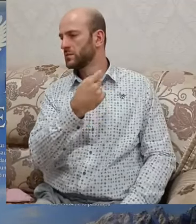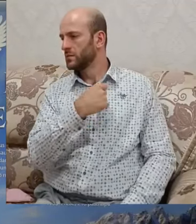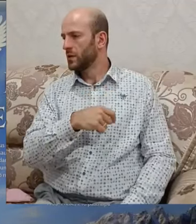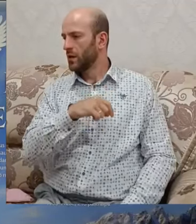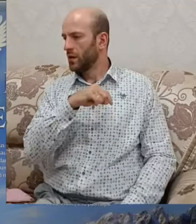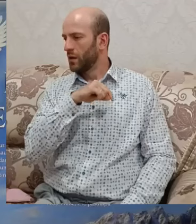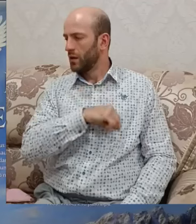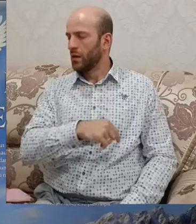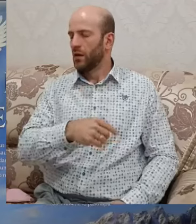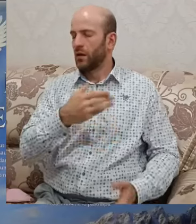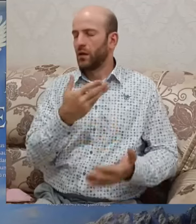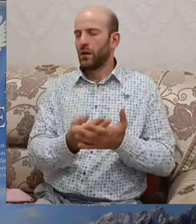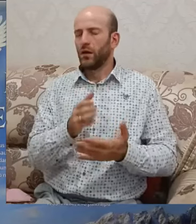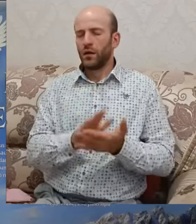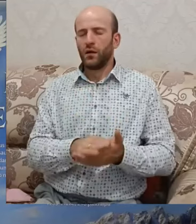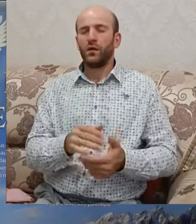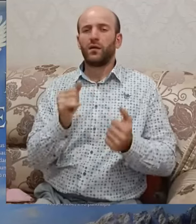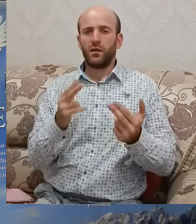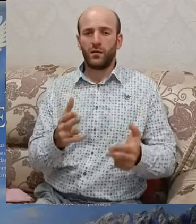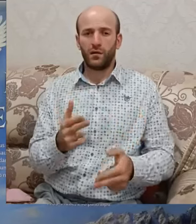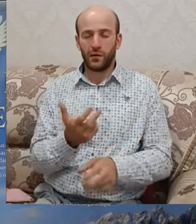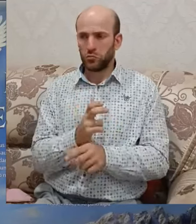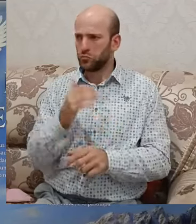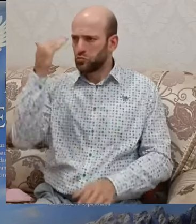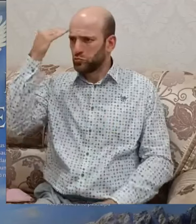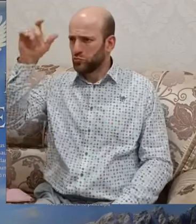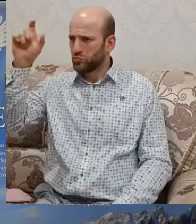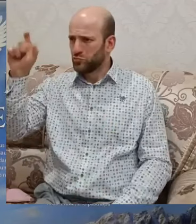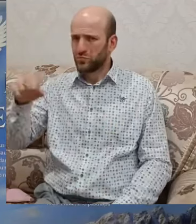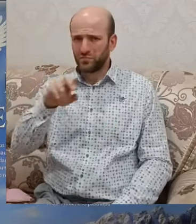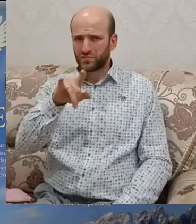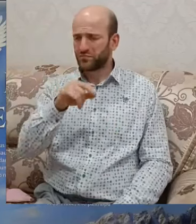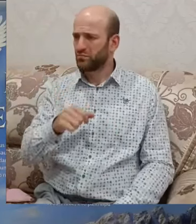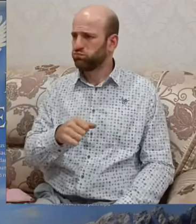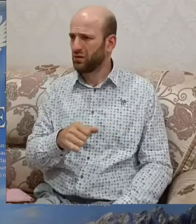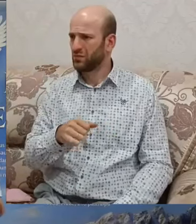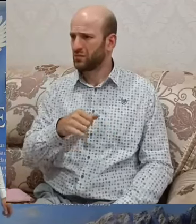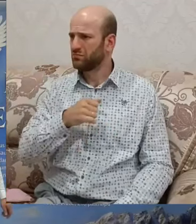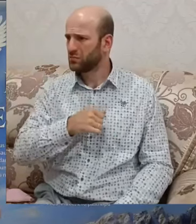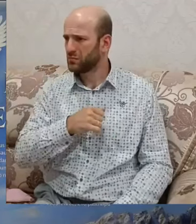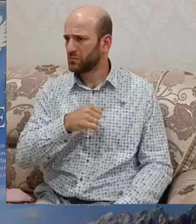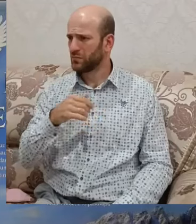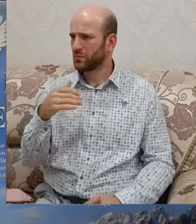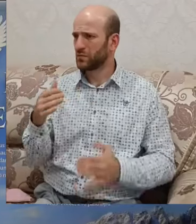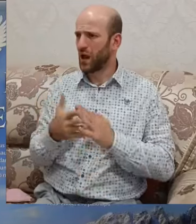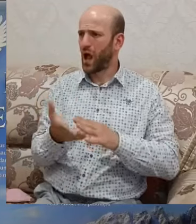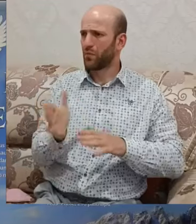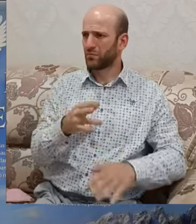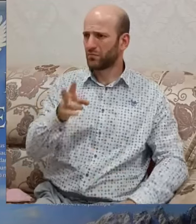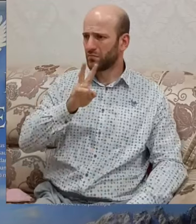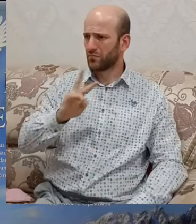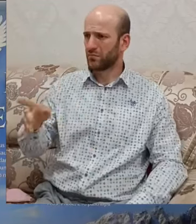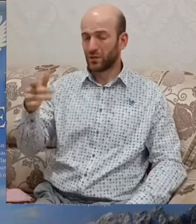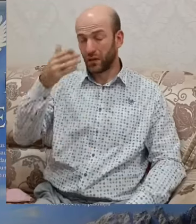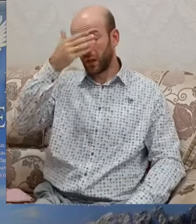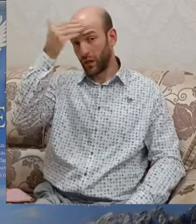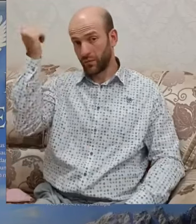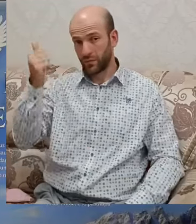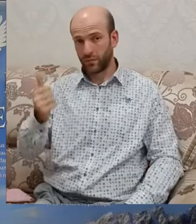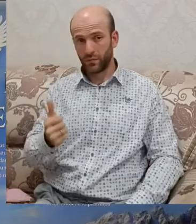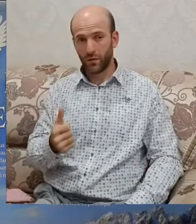Kas tau iš karto pasakys tiesiai? Кто тебе прямо сразу скажет? Kas tau iš karto tiesiai įsmeigs į nugarą peilį? Кто тебе сразу прямо нож?